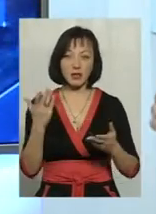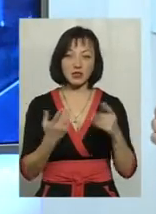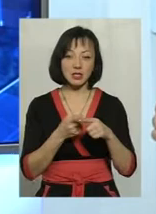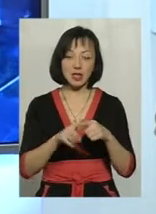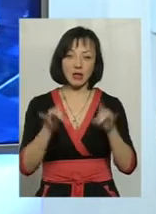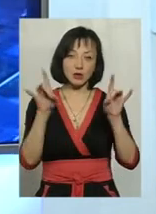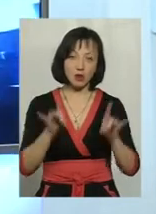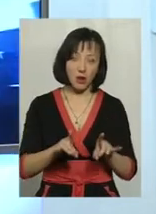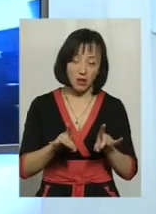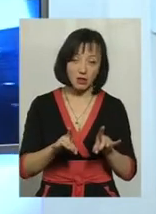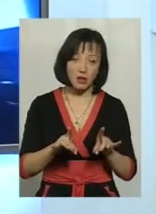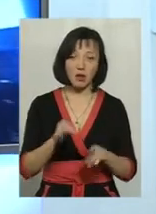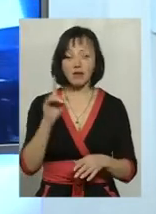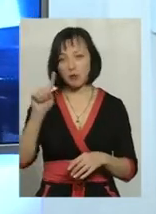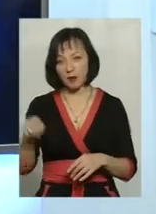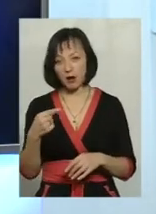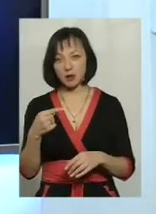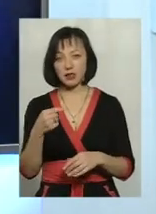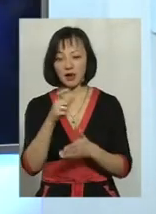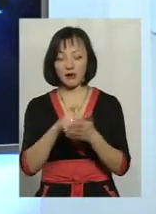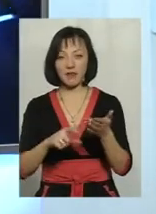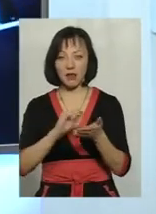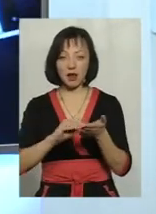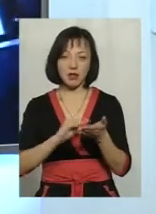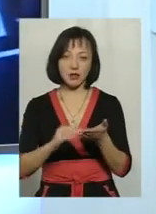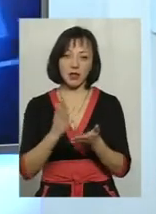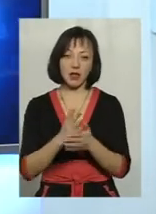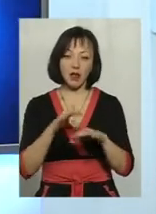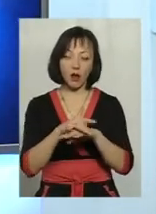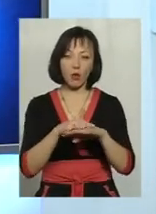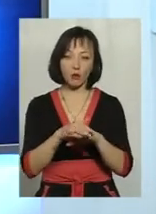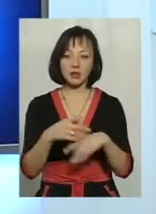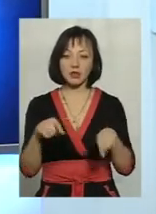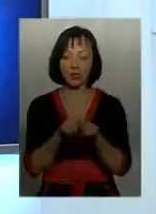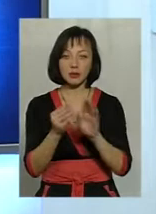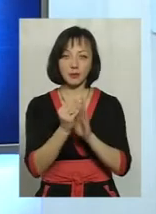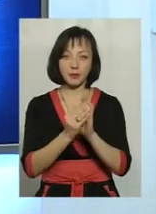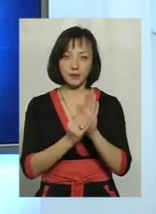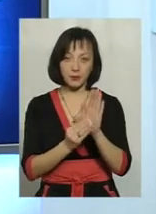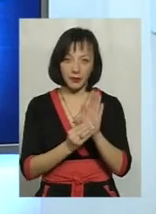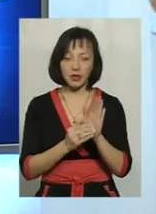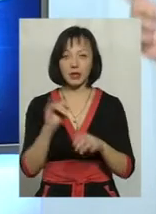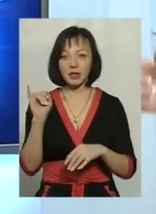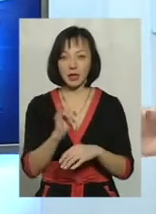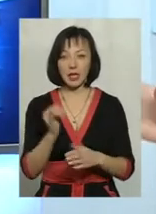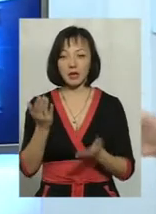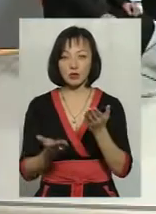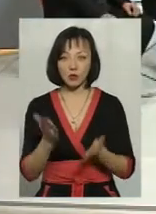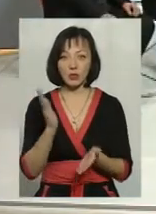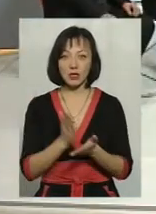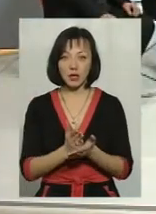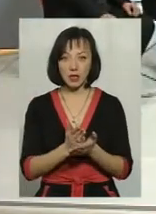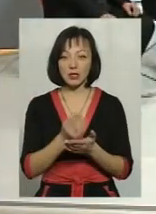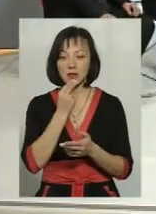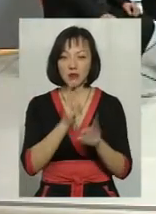це ресторанне господарство, вимагати квитанцію або є рахунок, де теж зазначається. І якщо є страви,